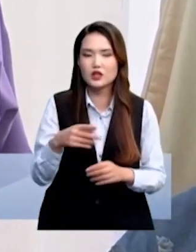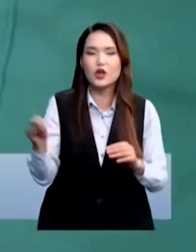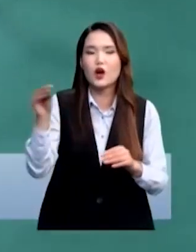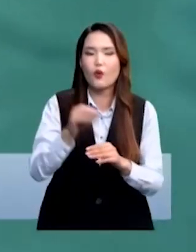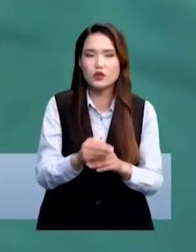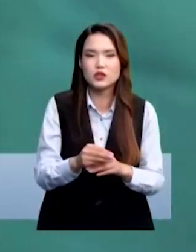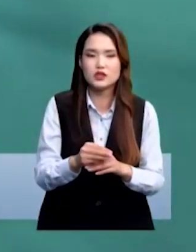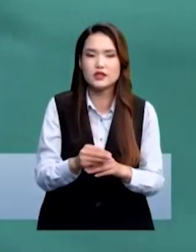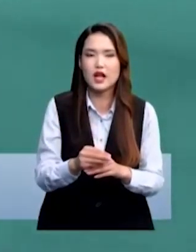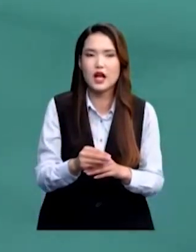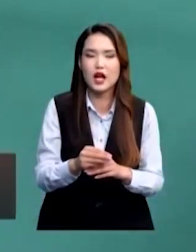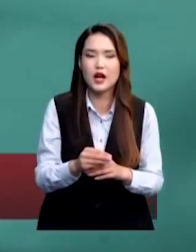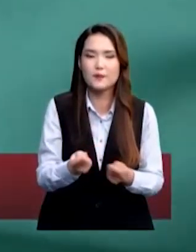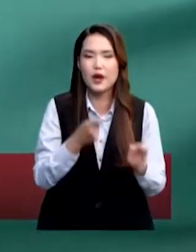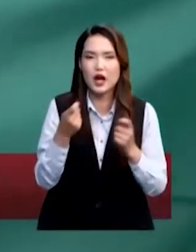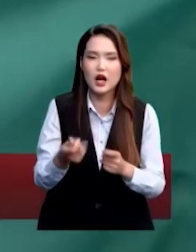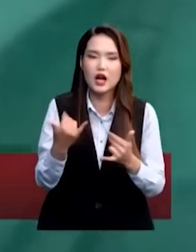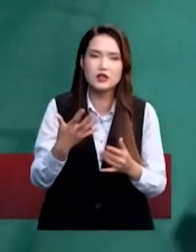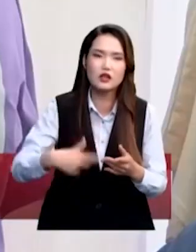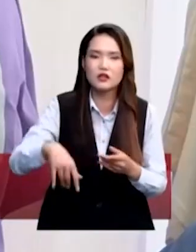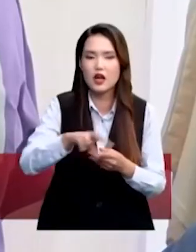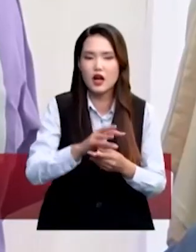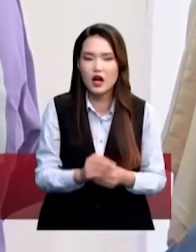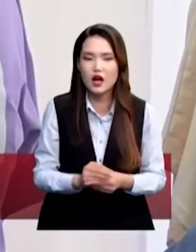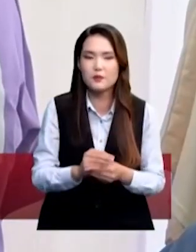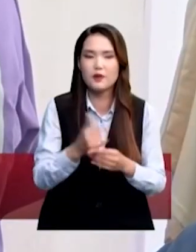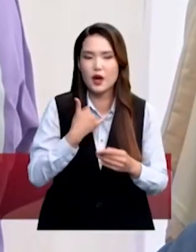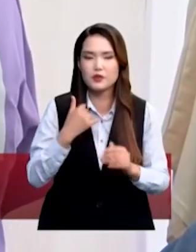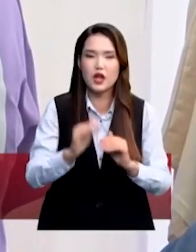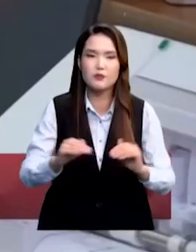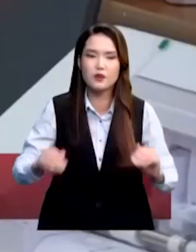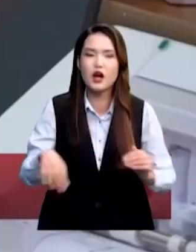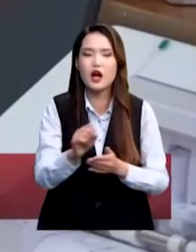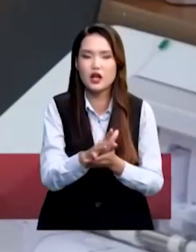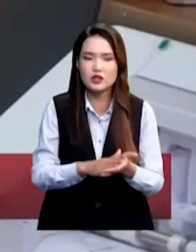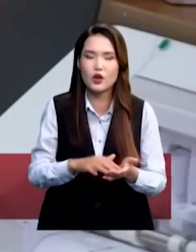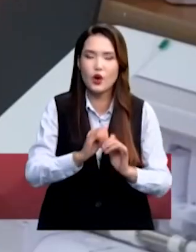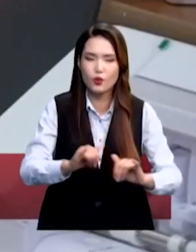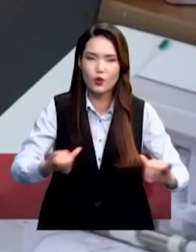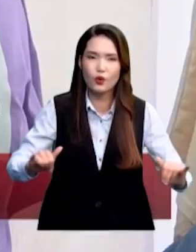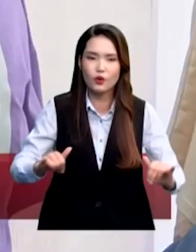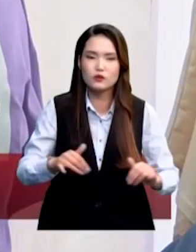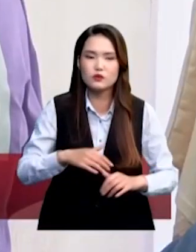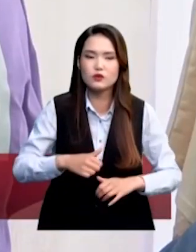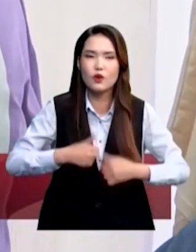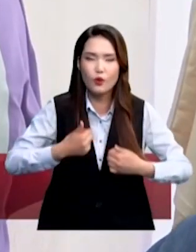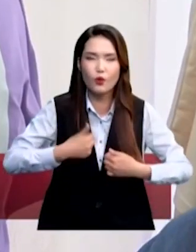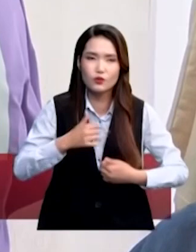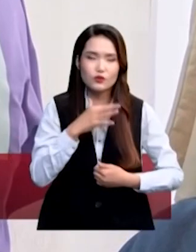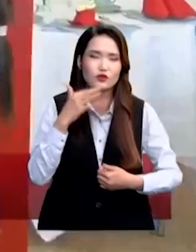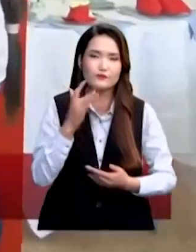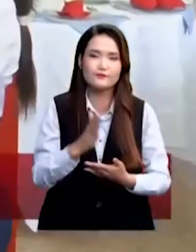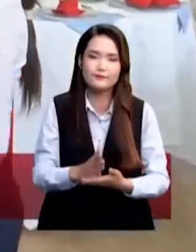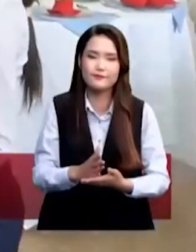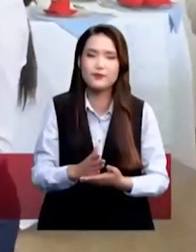қосымша оборудование келді. Бұның бәрі бұл балаларға арғарай өздерін дамытуға көп үлесін қосады деп